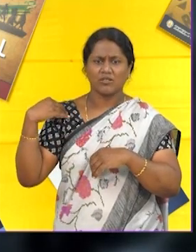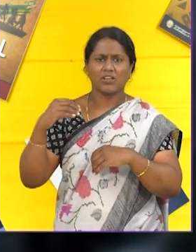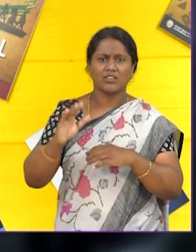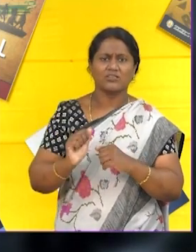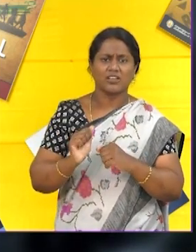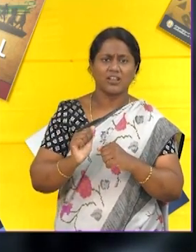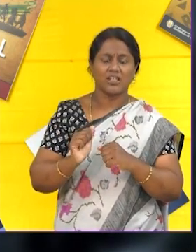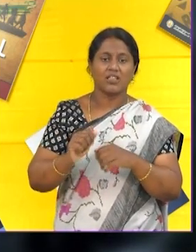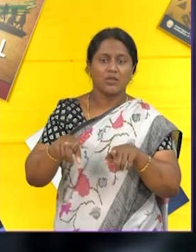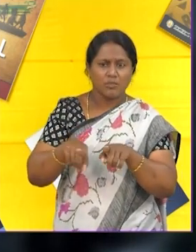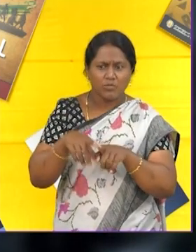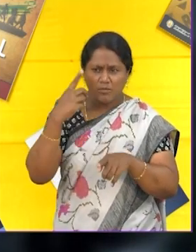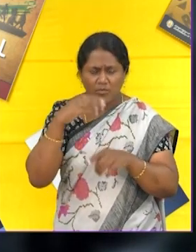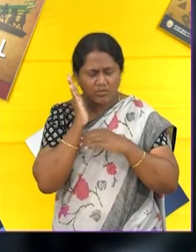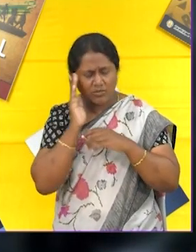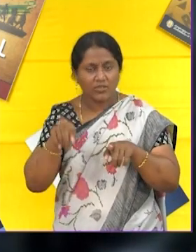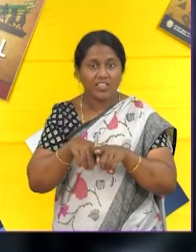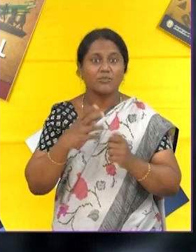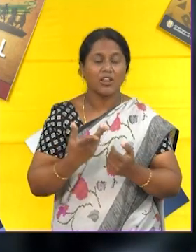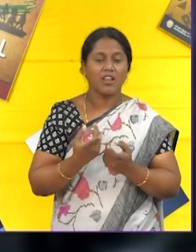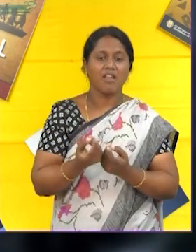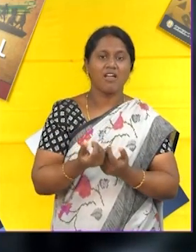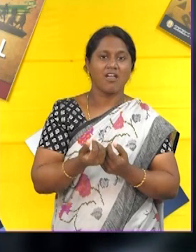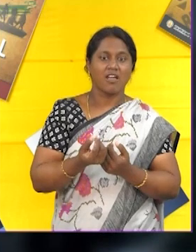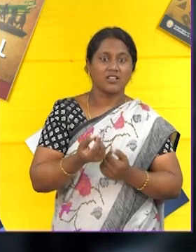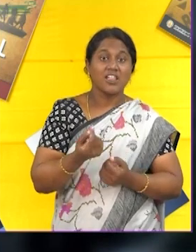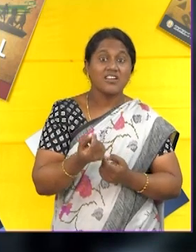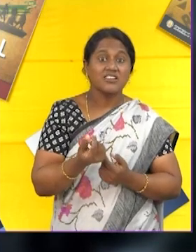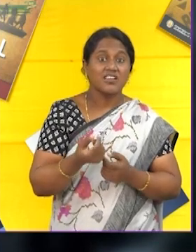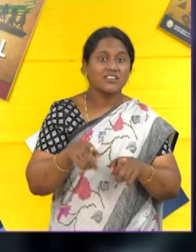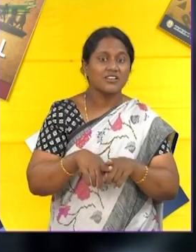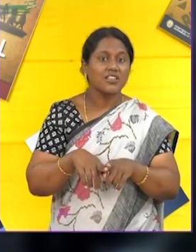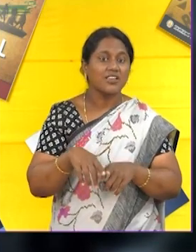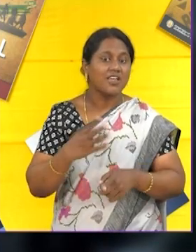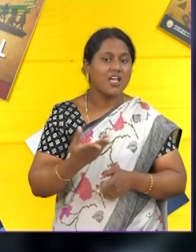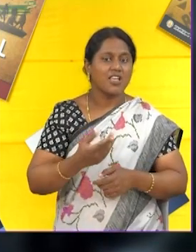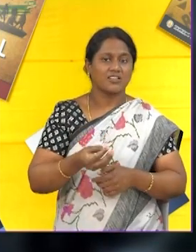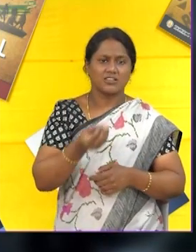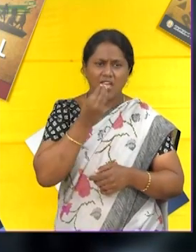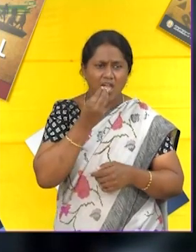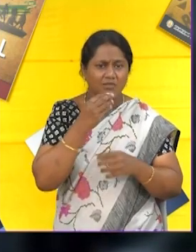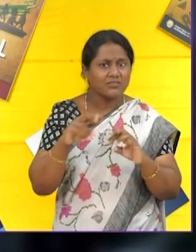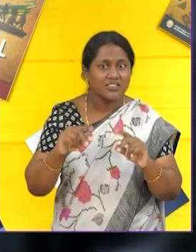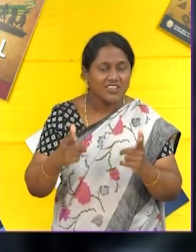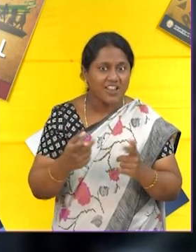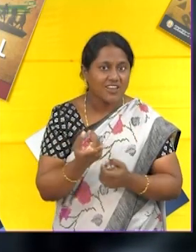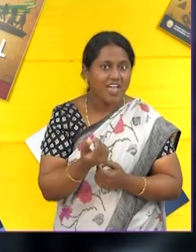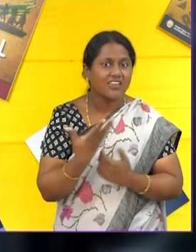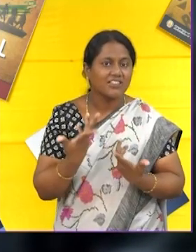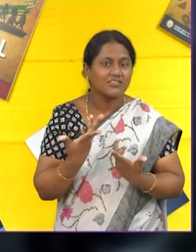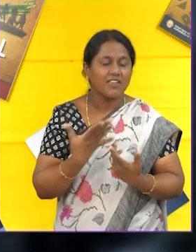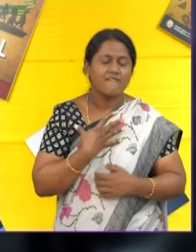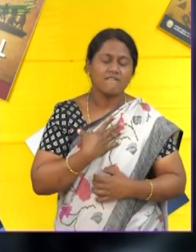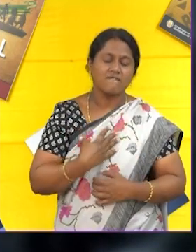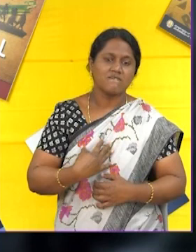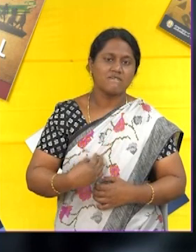பீகிள்னா எஸ், வேட்டை நாய். ஒரு டெஸ்பாண்டன்ட் பீகிள், எதுவுமே கிடைக்காத ஒரு வேட்டை நாய். வேட்டைக்கு போனால் வேட்டை ஆடி இருக்கணும்,